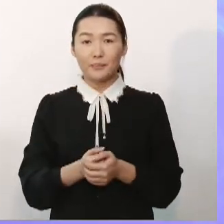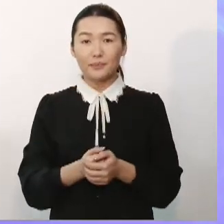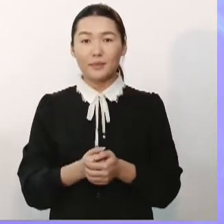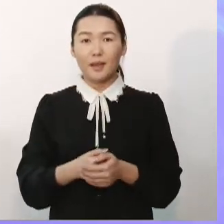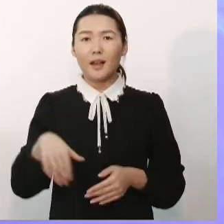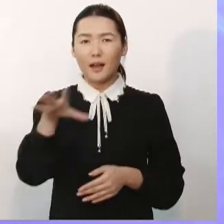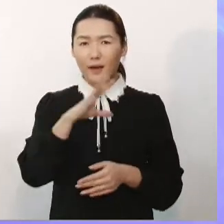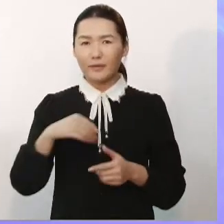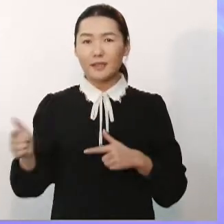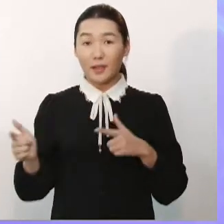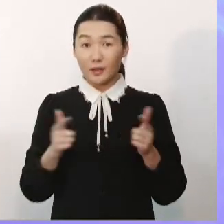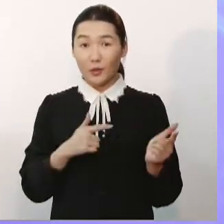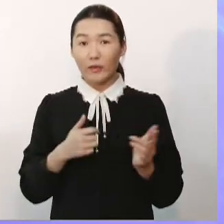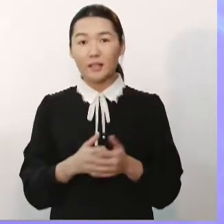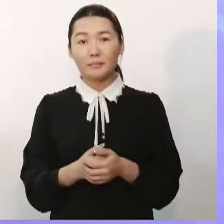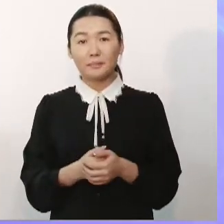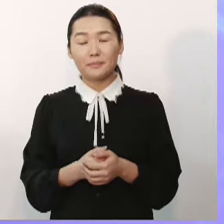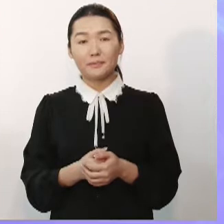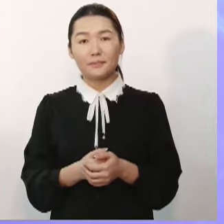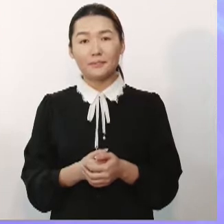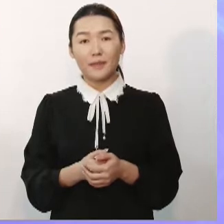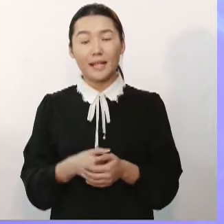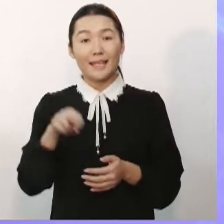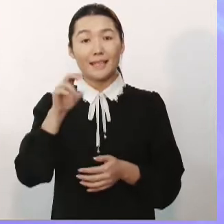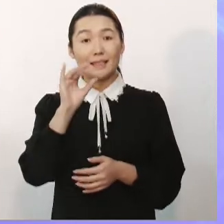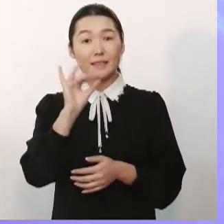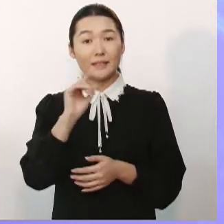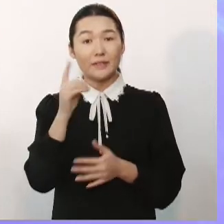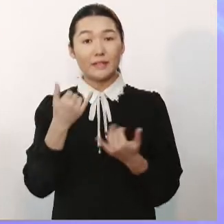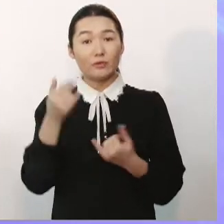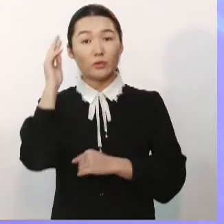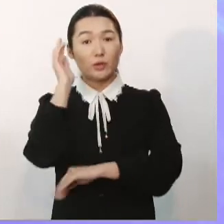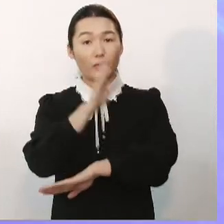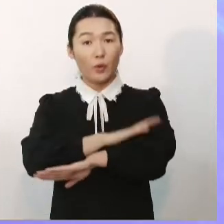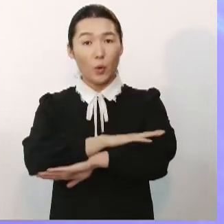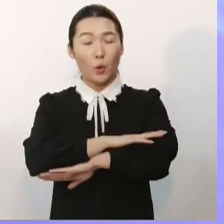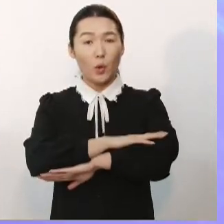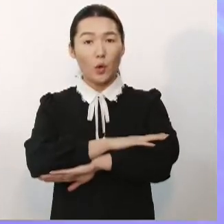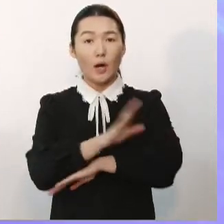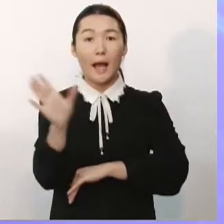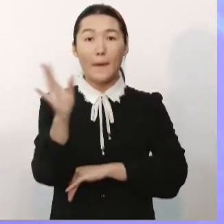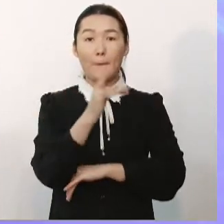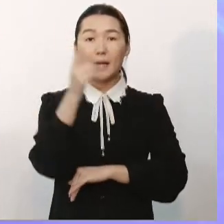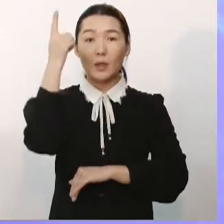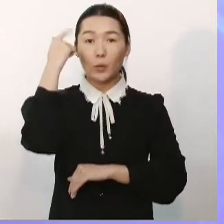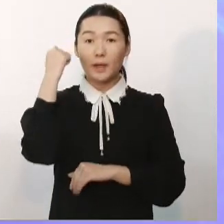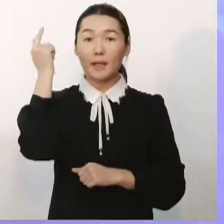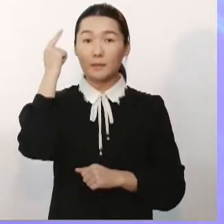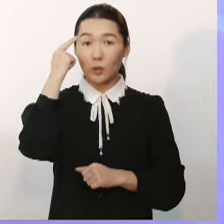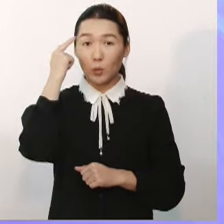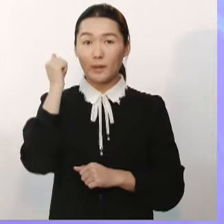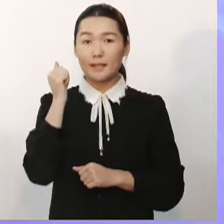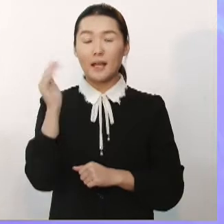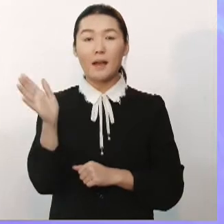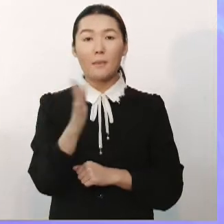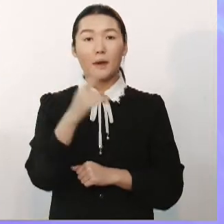все готовы к уроку. И девиз сегодняшнего урока: мы умеем думать,